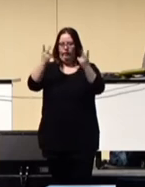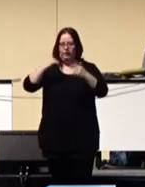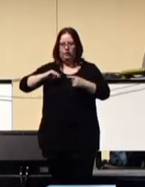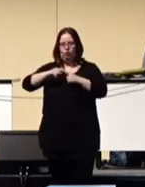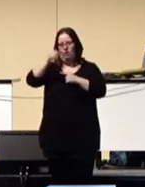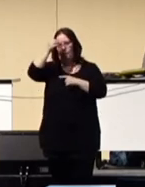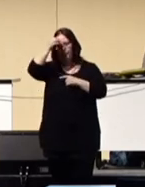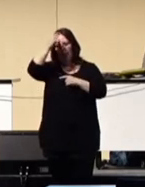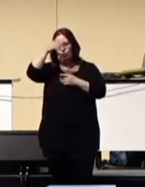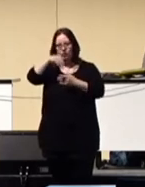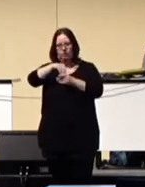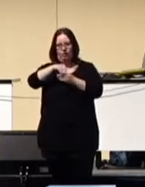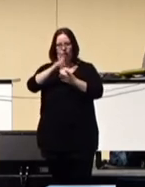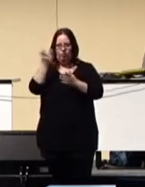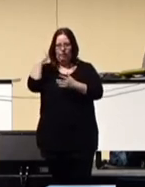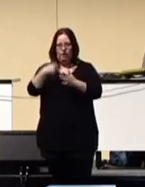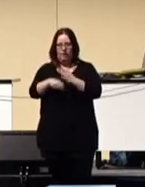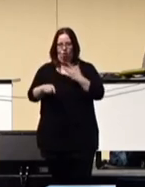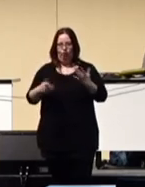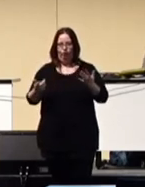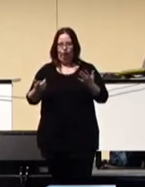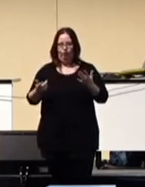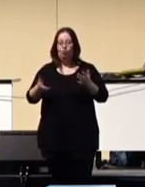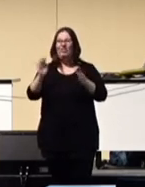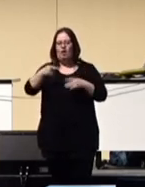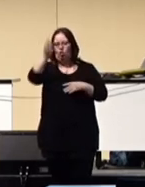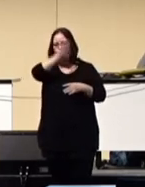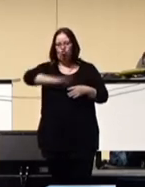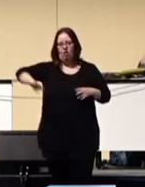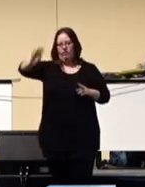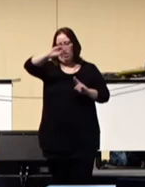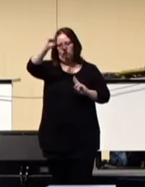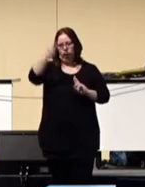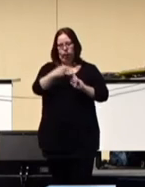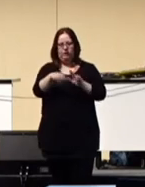Bildung beschafft worden, die bundesweit für